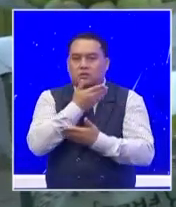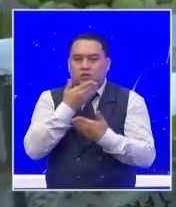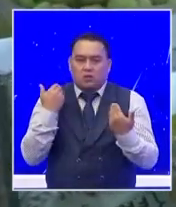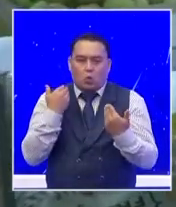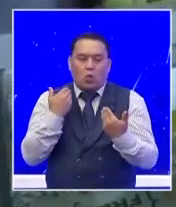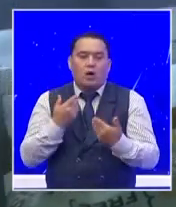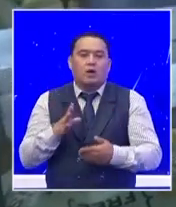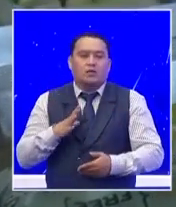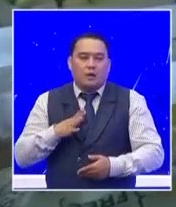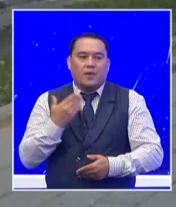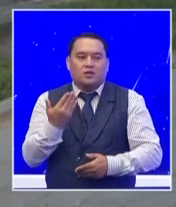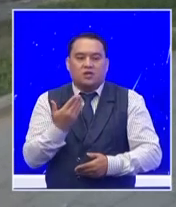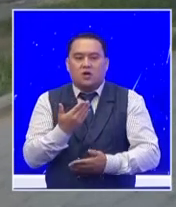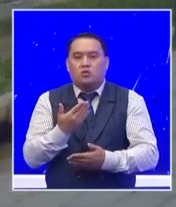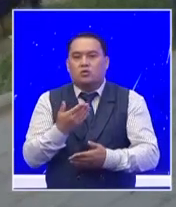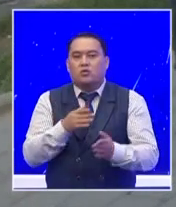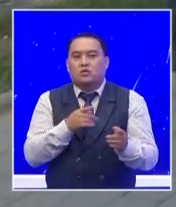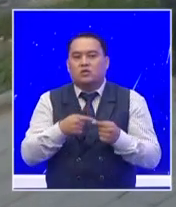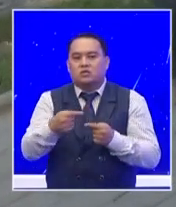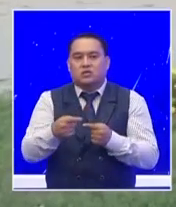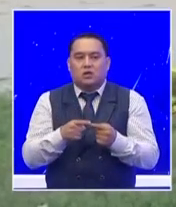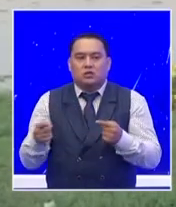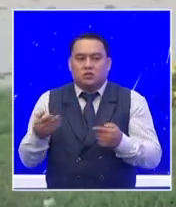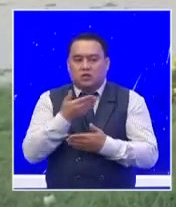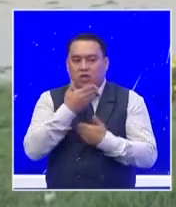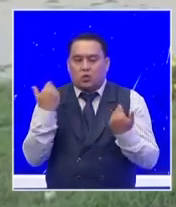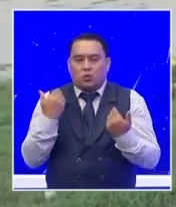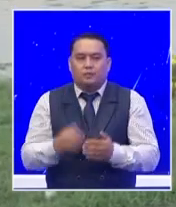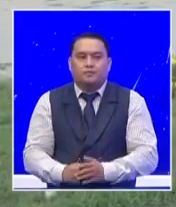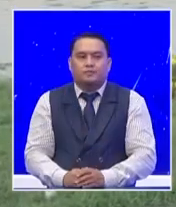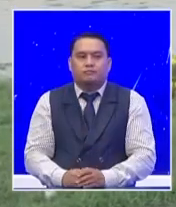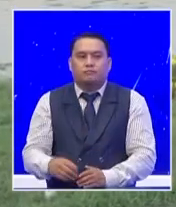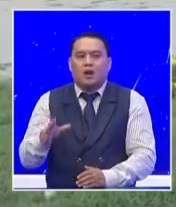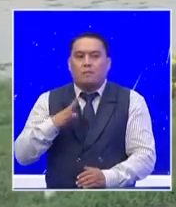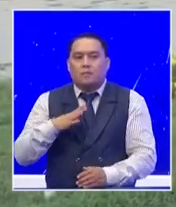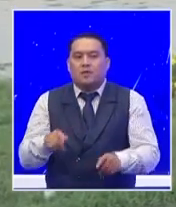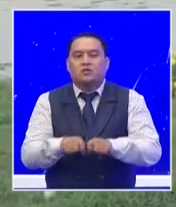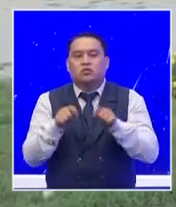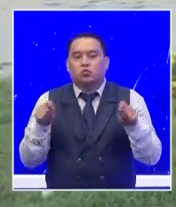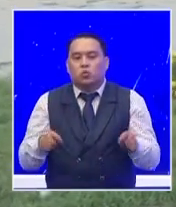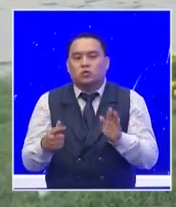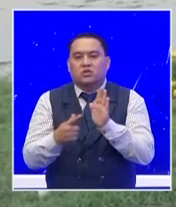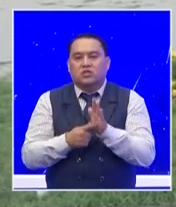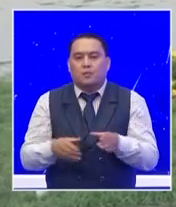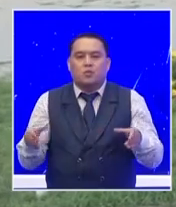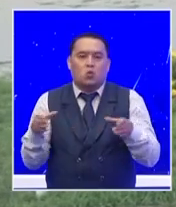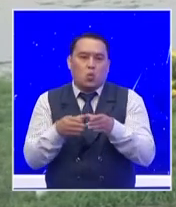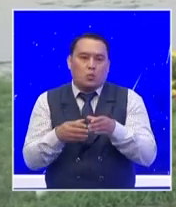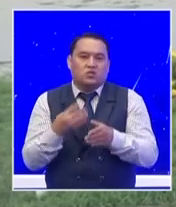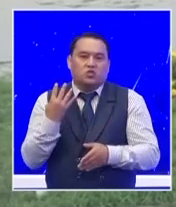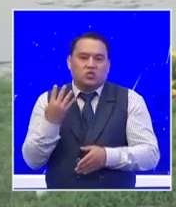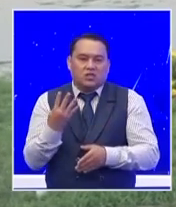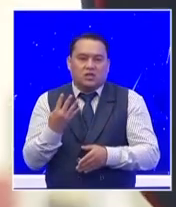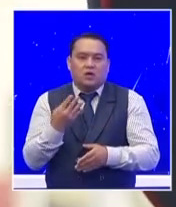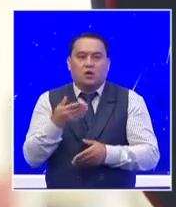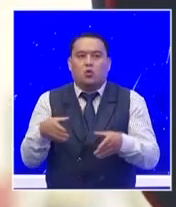В частности, не носят масок, не соблюдают дистанцию. Были созданы 7 групп, из них 4 мобильные группы и 3